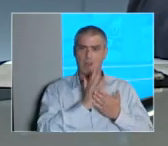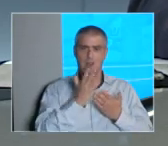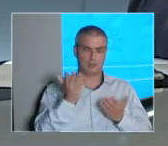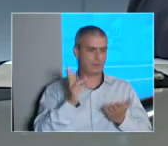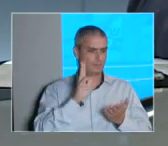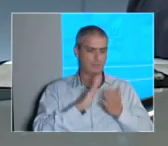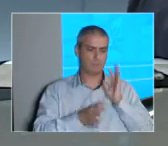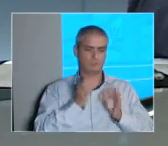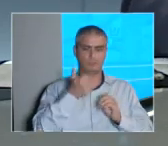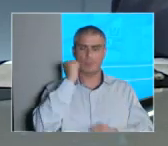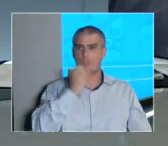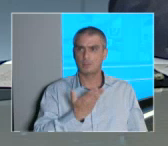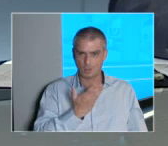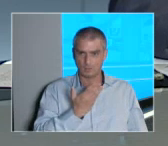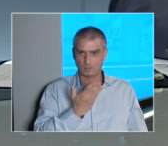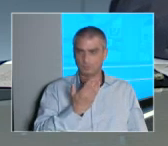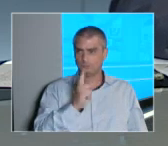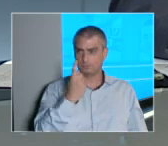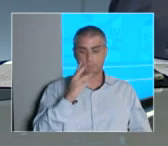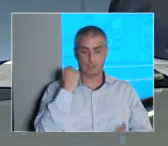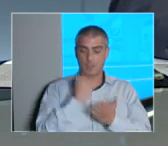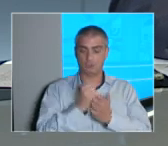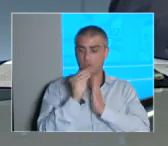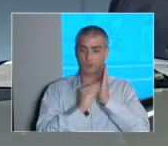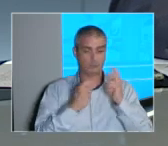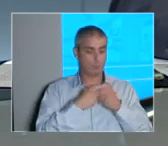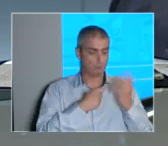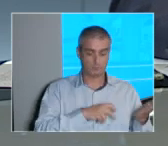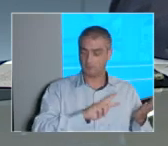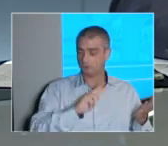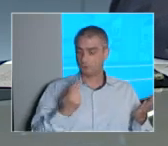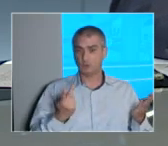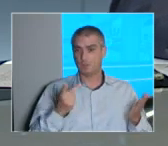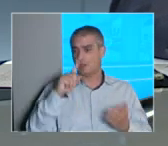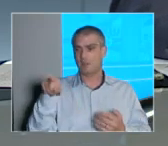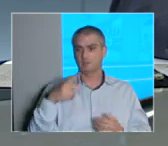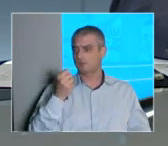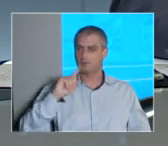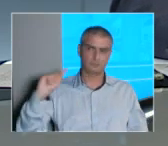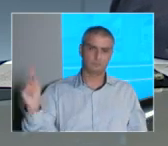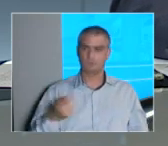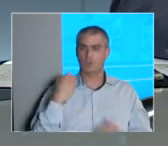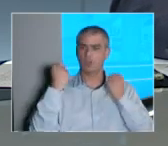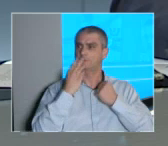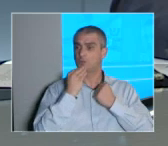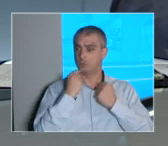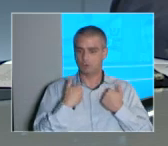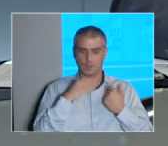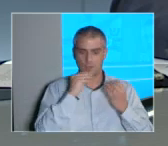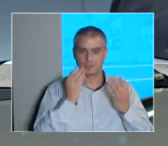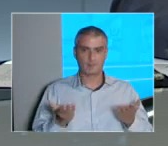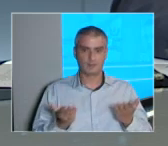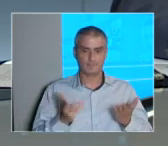אתמול, החלטת בית המשפט אתמול, מצד אחד לאשר את הרשימה המשותפת, מצד שני לפסול כמעט באופן גורף את עוצמה יהודית. כשאנחנו